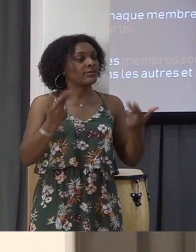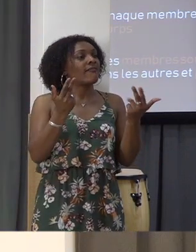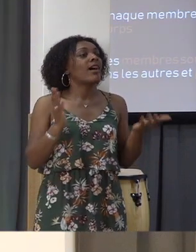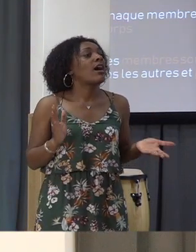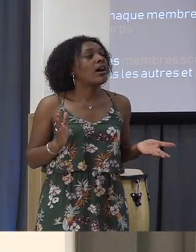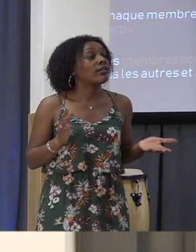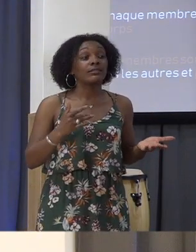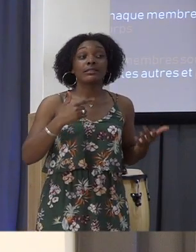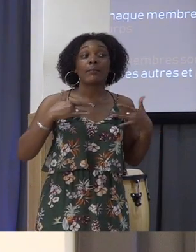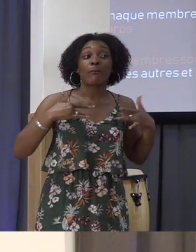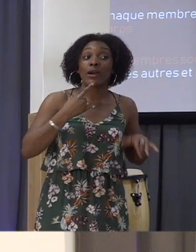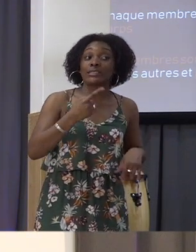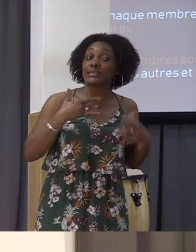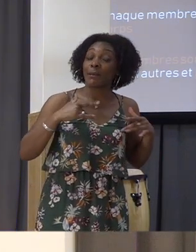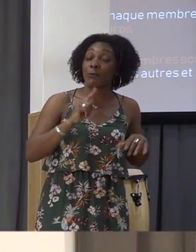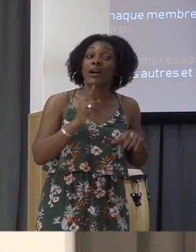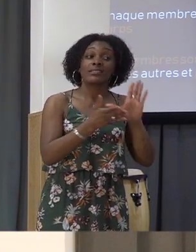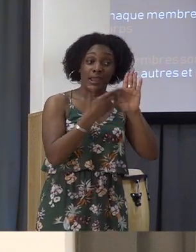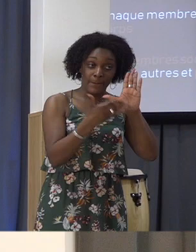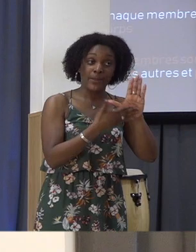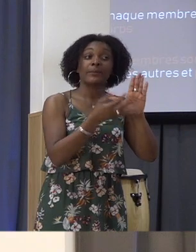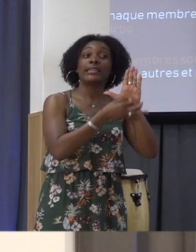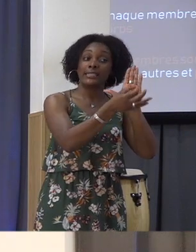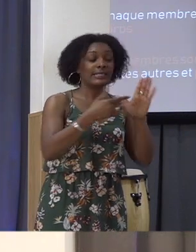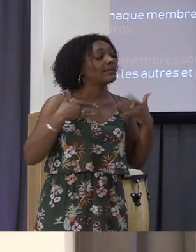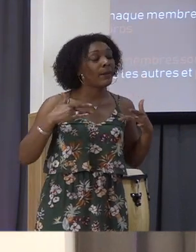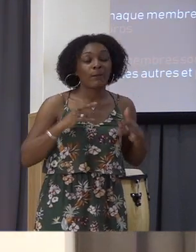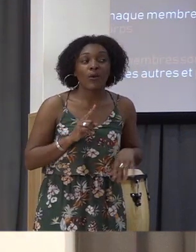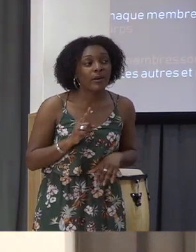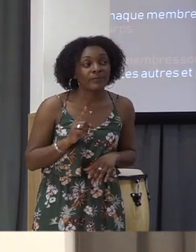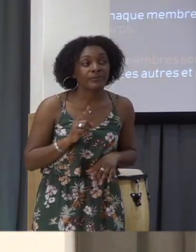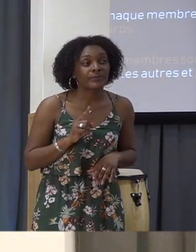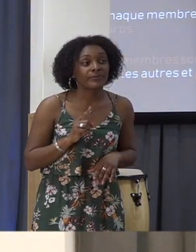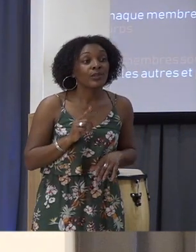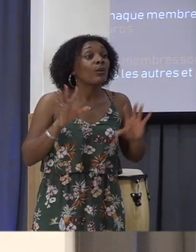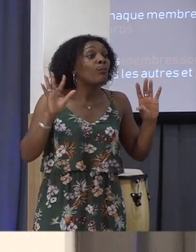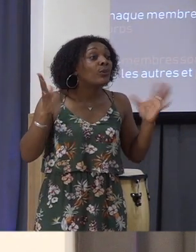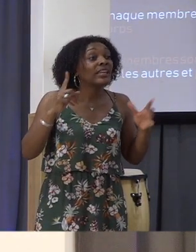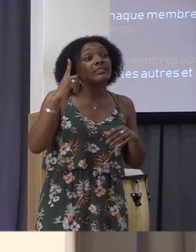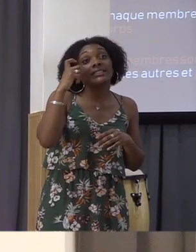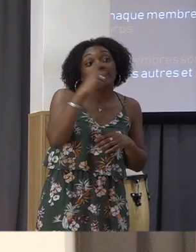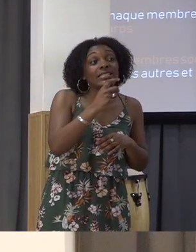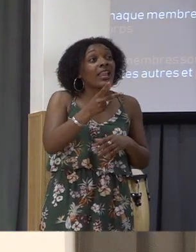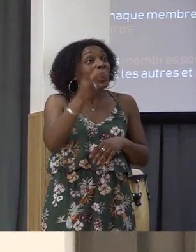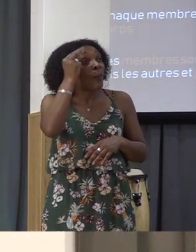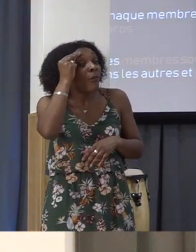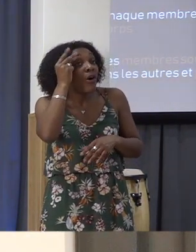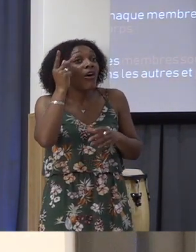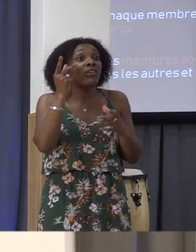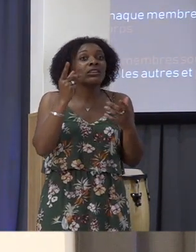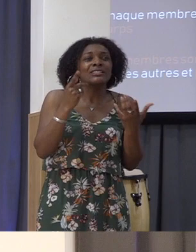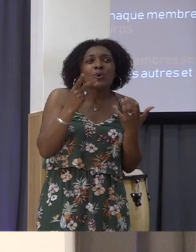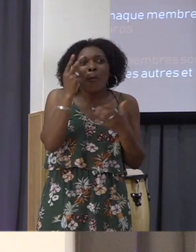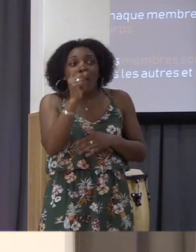Ce n'est pas moi qui le dis, c'est la parole de Dieu qui le dit. C'est peut-être difficile, mais c'est ce que Dieu